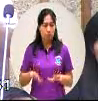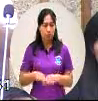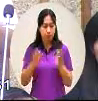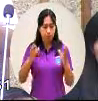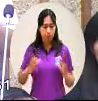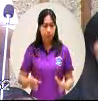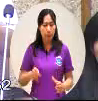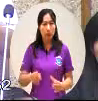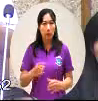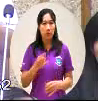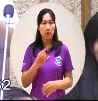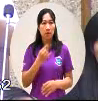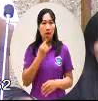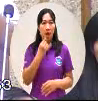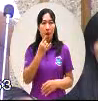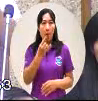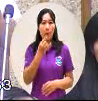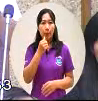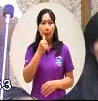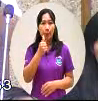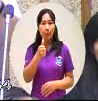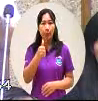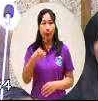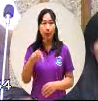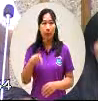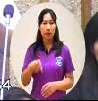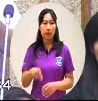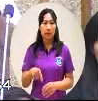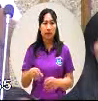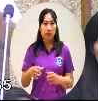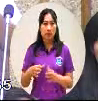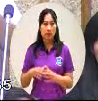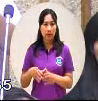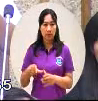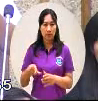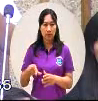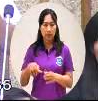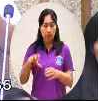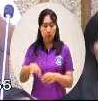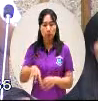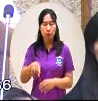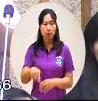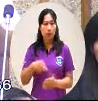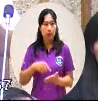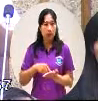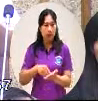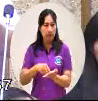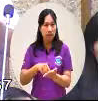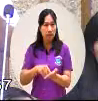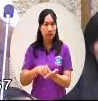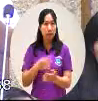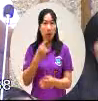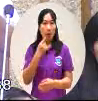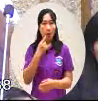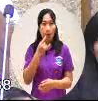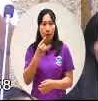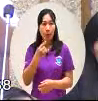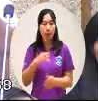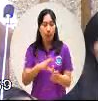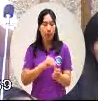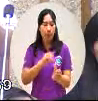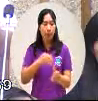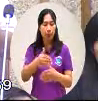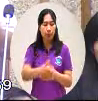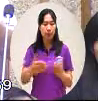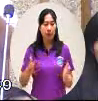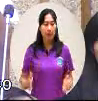语言草，那我们可以提出申请来弄一个所谓的语言草学习班，那这个部分是可以提供给